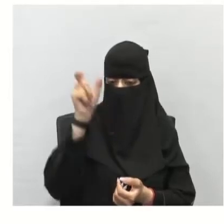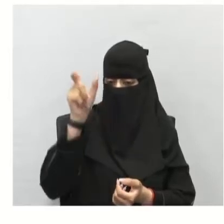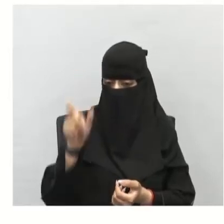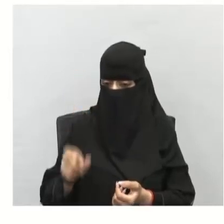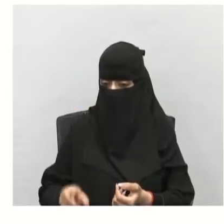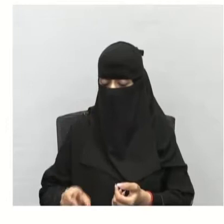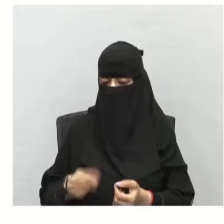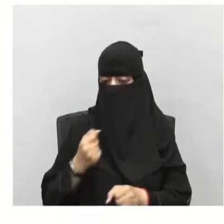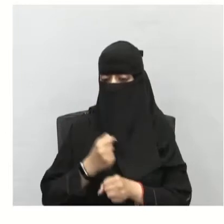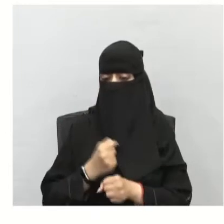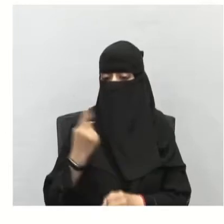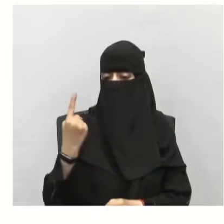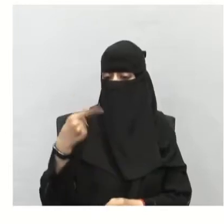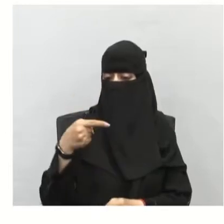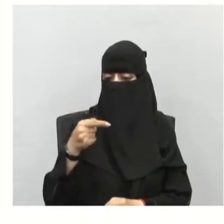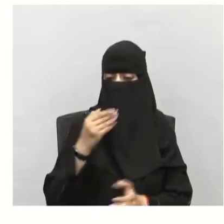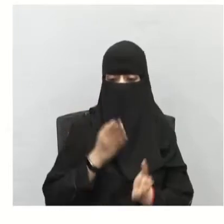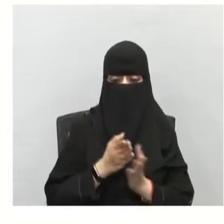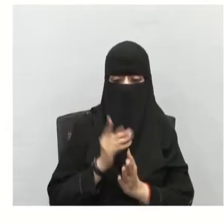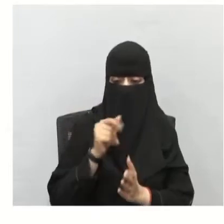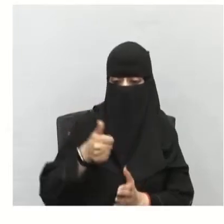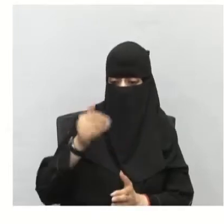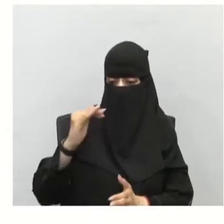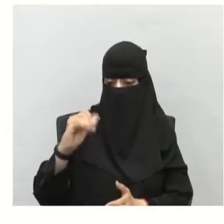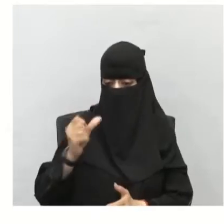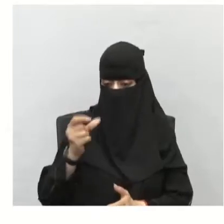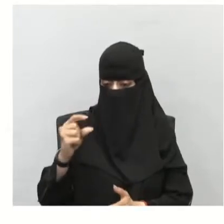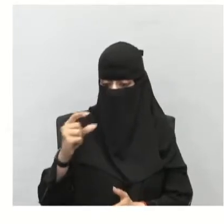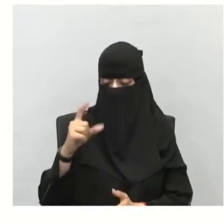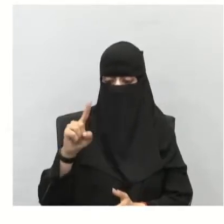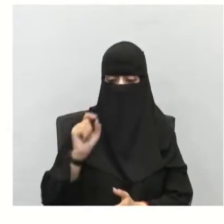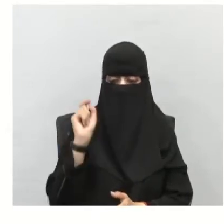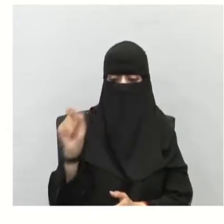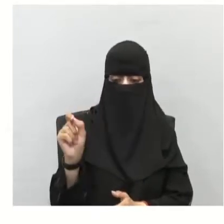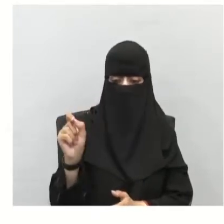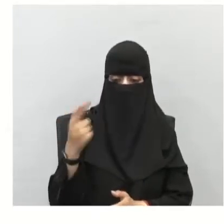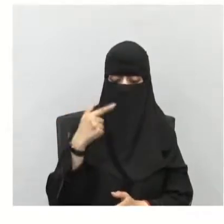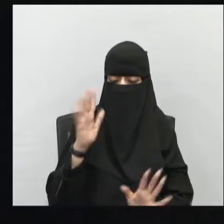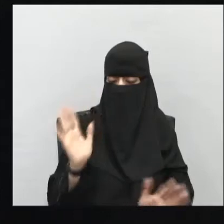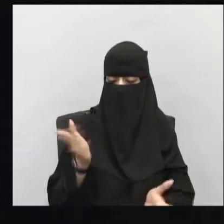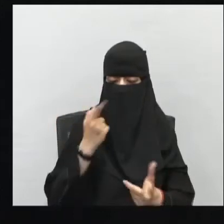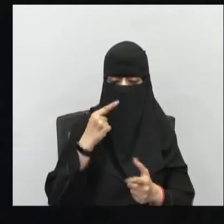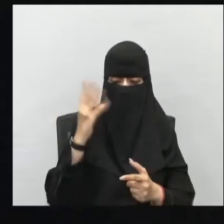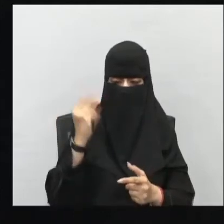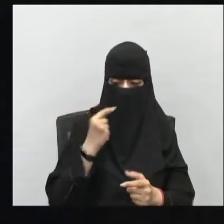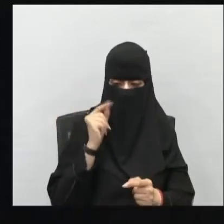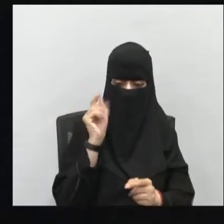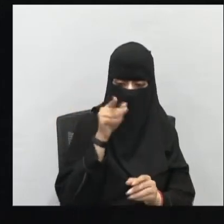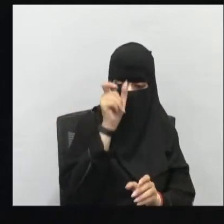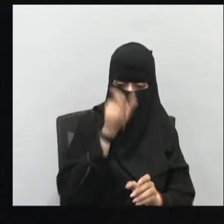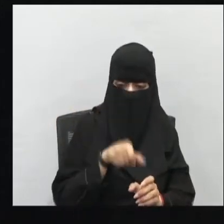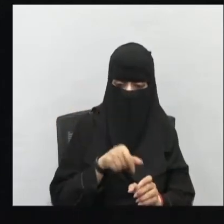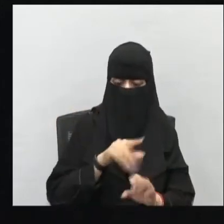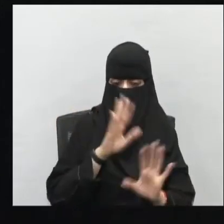العدد ورقم الآحاد 0، كما تعلمنا سابقا دائما عند ضرب أي عدد في العدد 10 ناتج